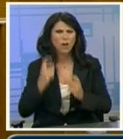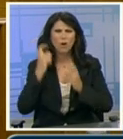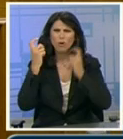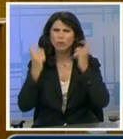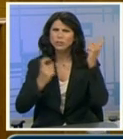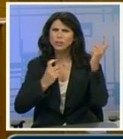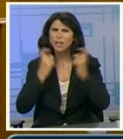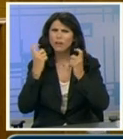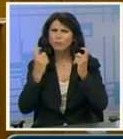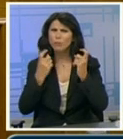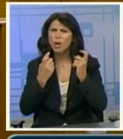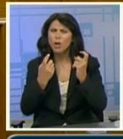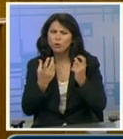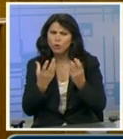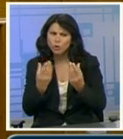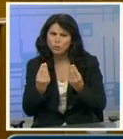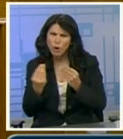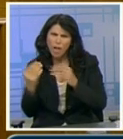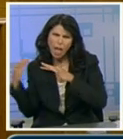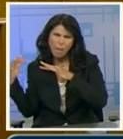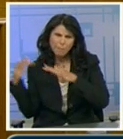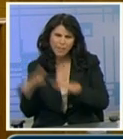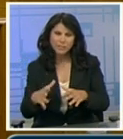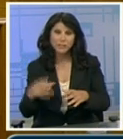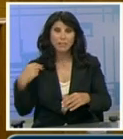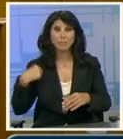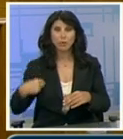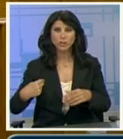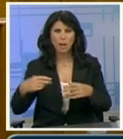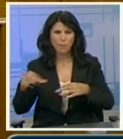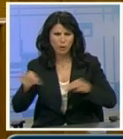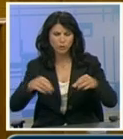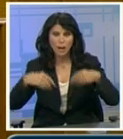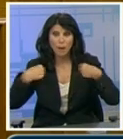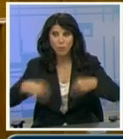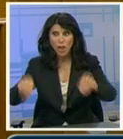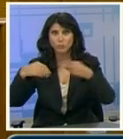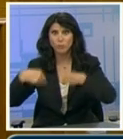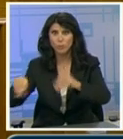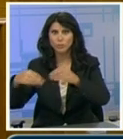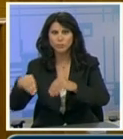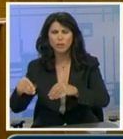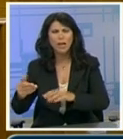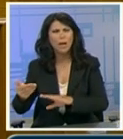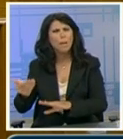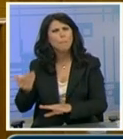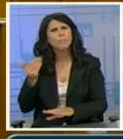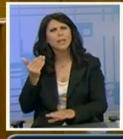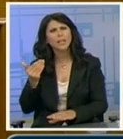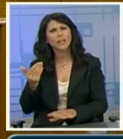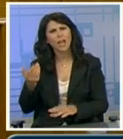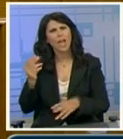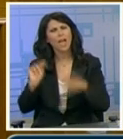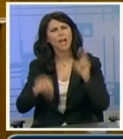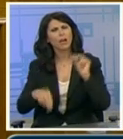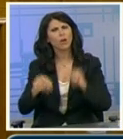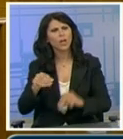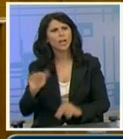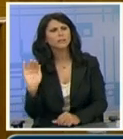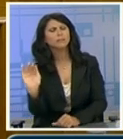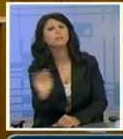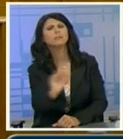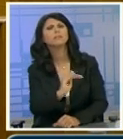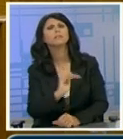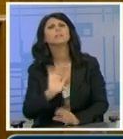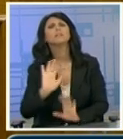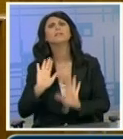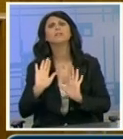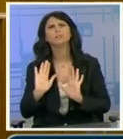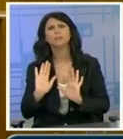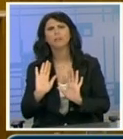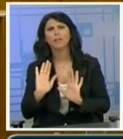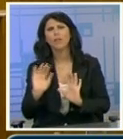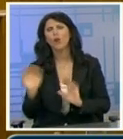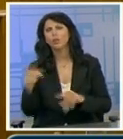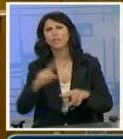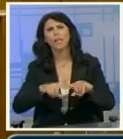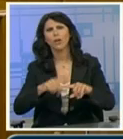στη δημόσια περιουσία γιατί δεν την είχατε θέσει σε γνώση του ελληνικού λαού προεκλογικά?